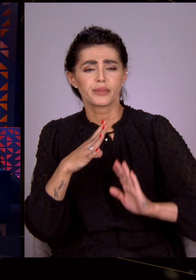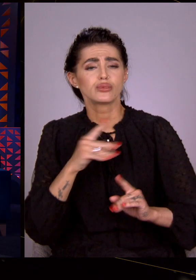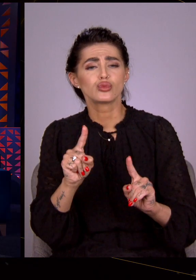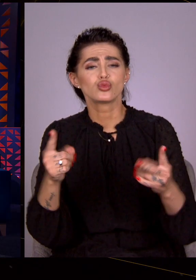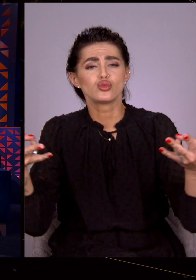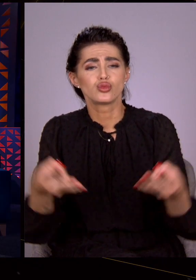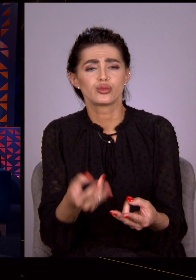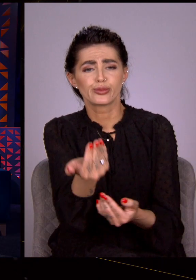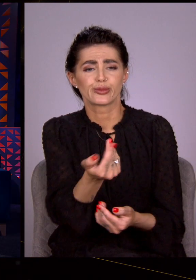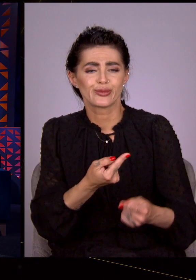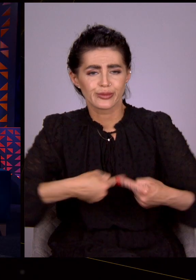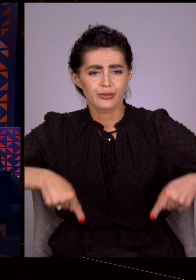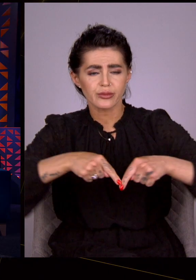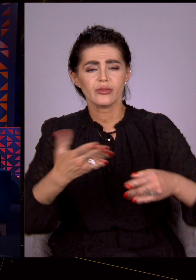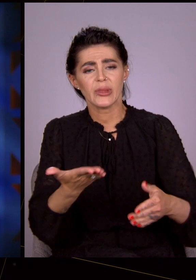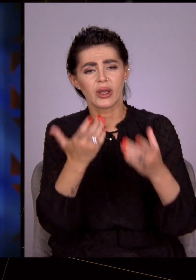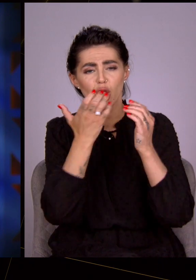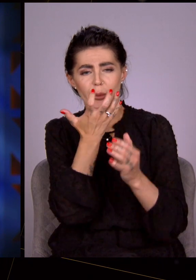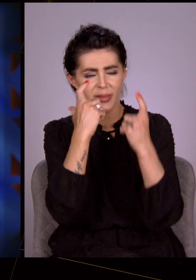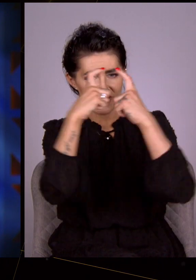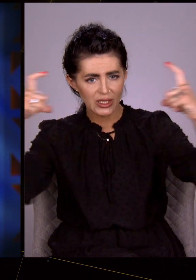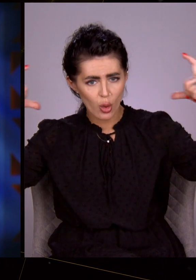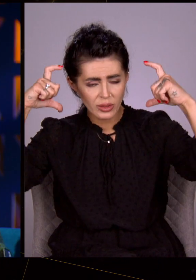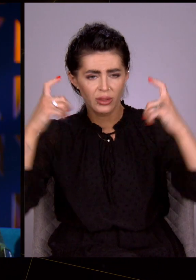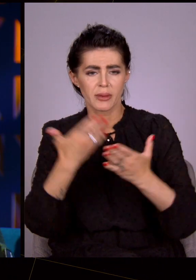підрозділ. Типу, тепловізори, машини. Яка була